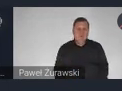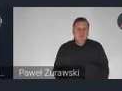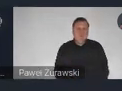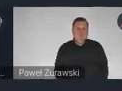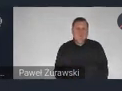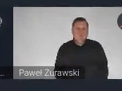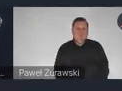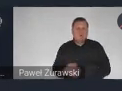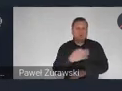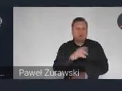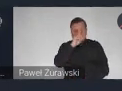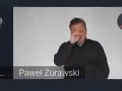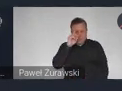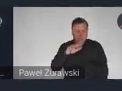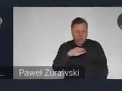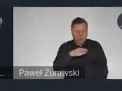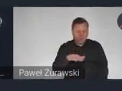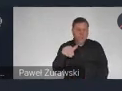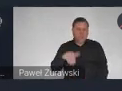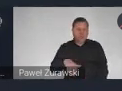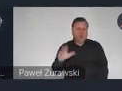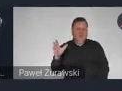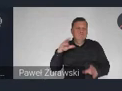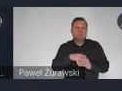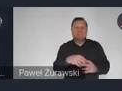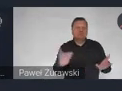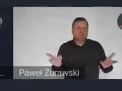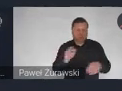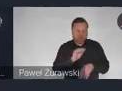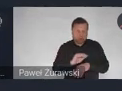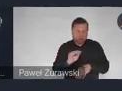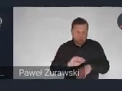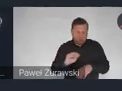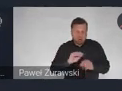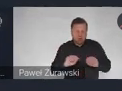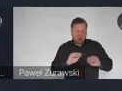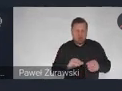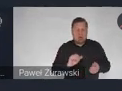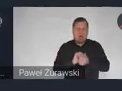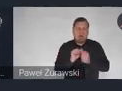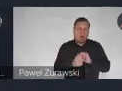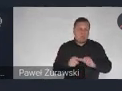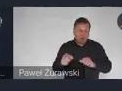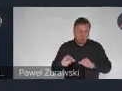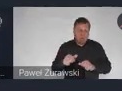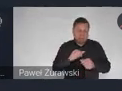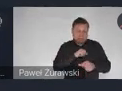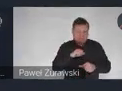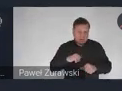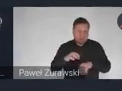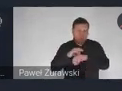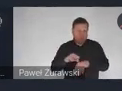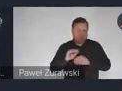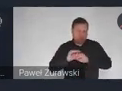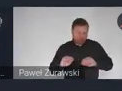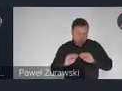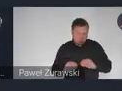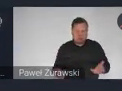uniwersytety ludowe brać udział w szkoleniach czy też takie szkolenia same prowadzić